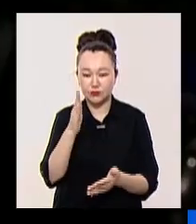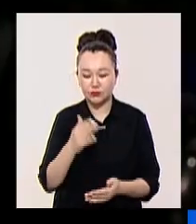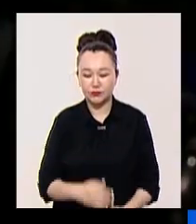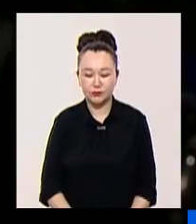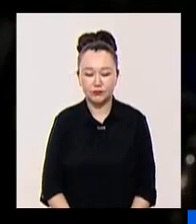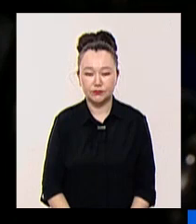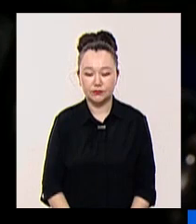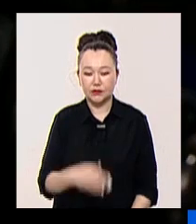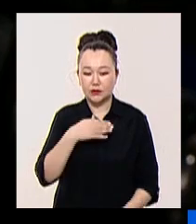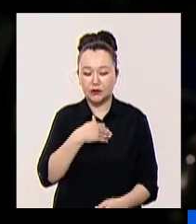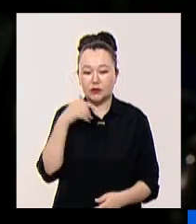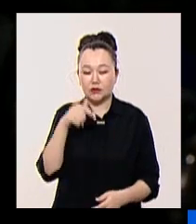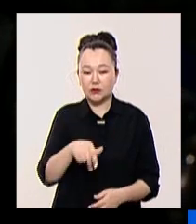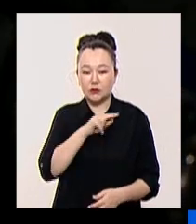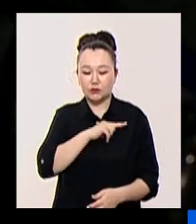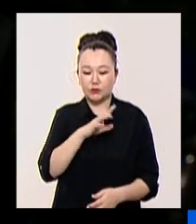трудоустроить.